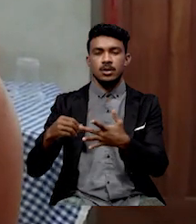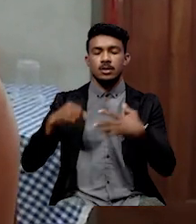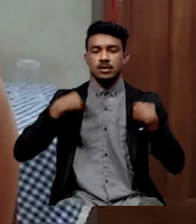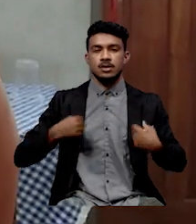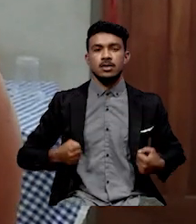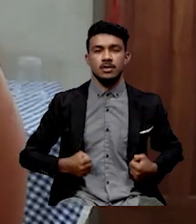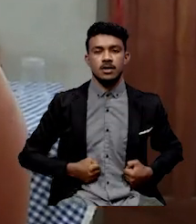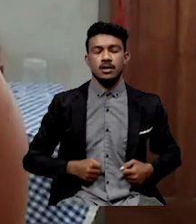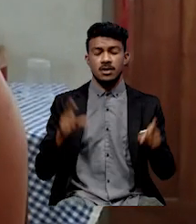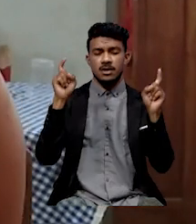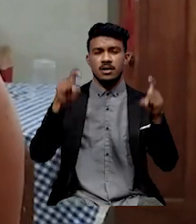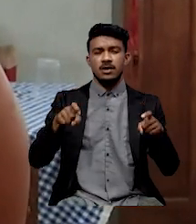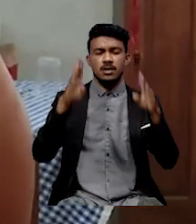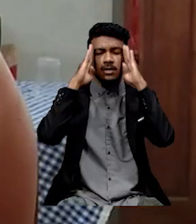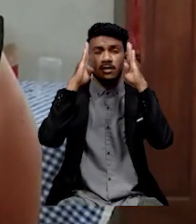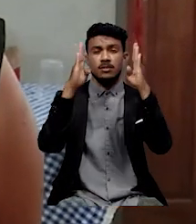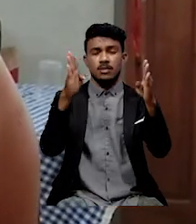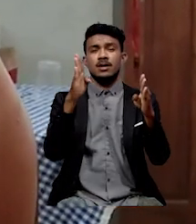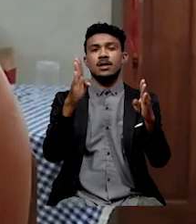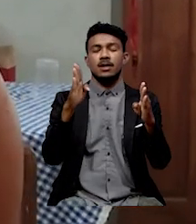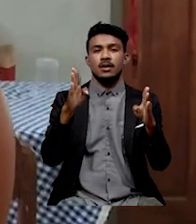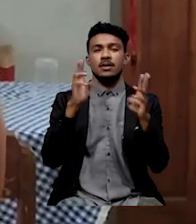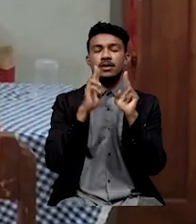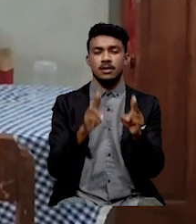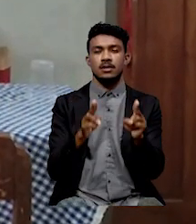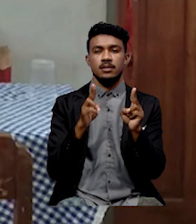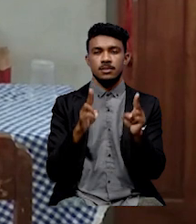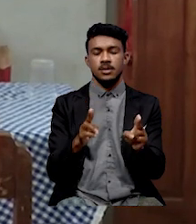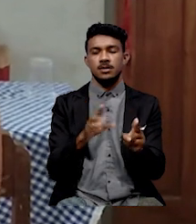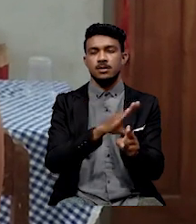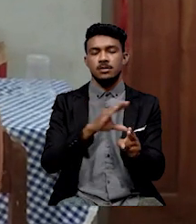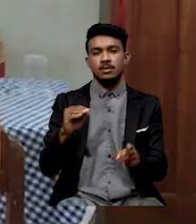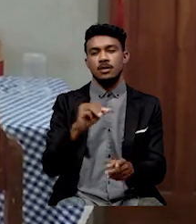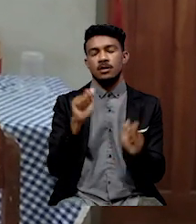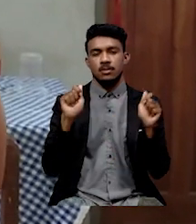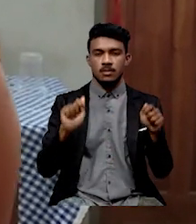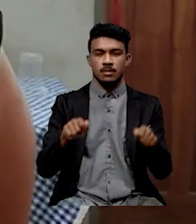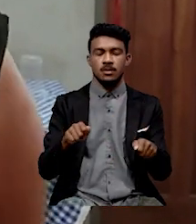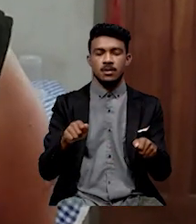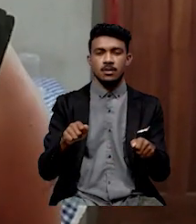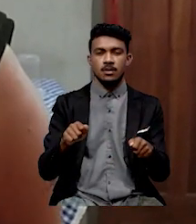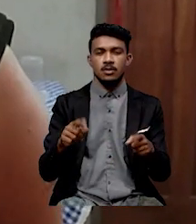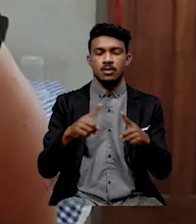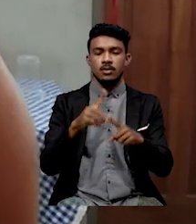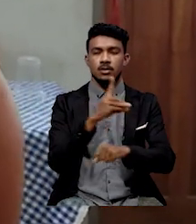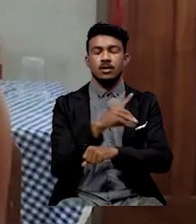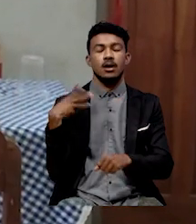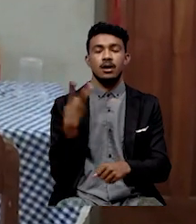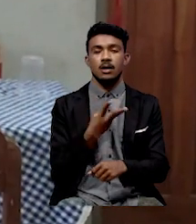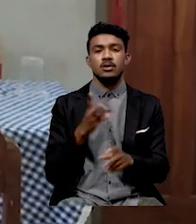ane tingkat tamatan maksimum ya tingkat tamat tambah maksimum atau nunene oin harus sama ka bele